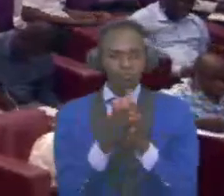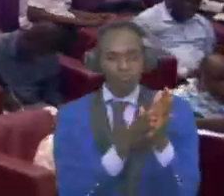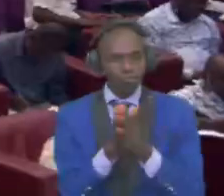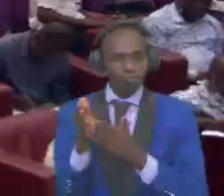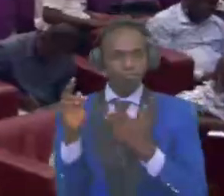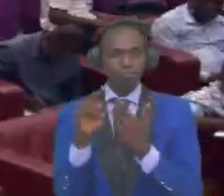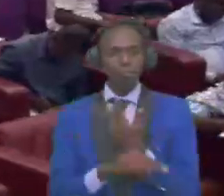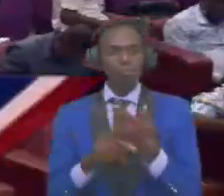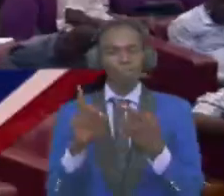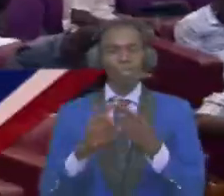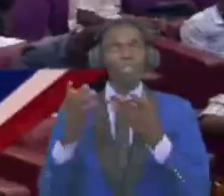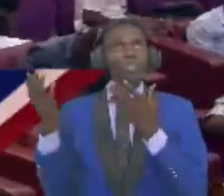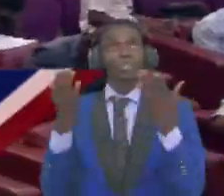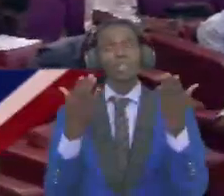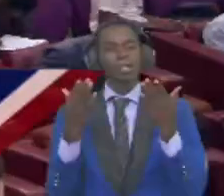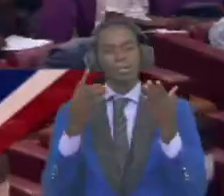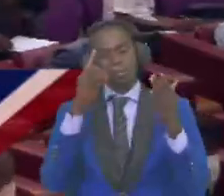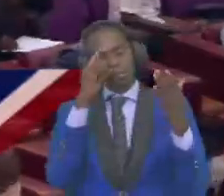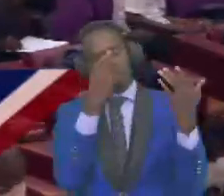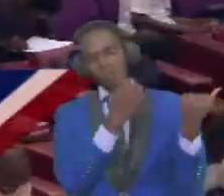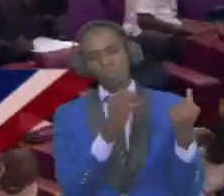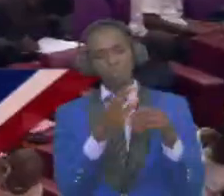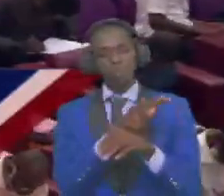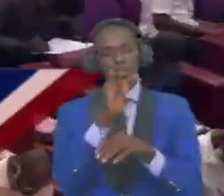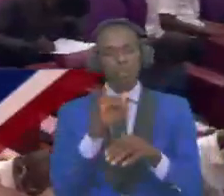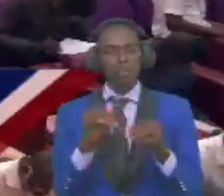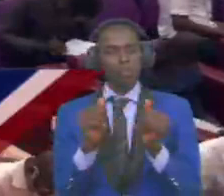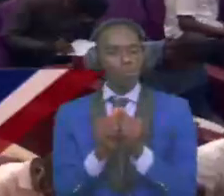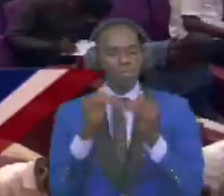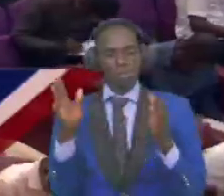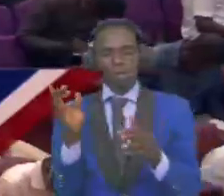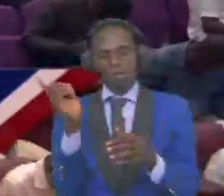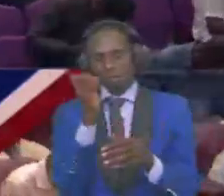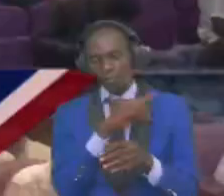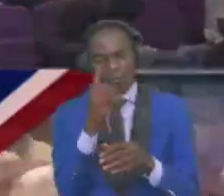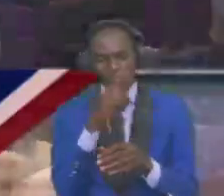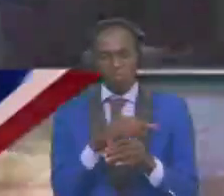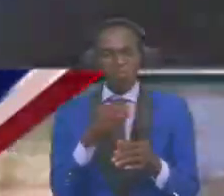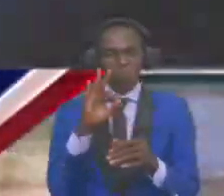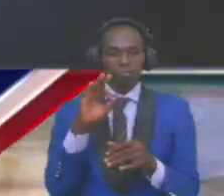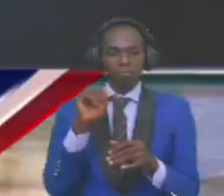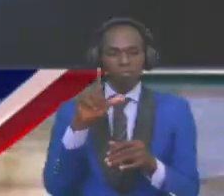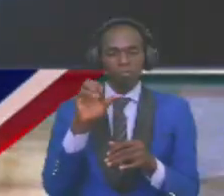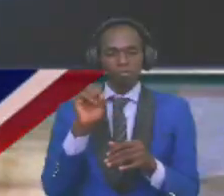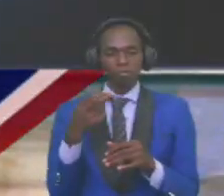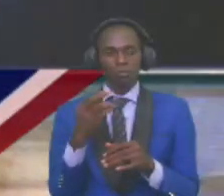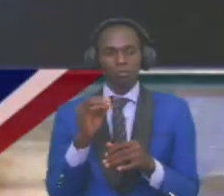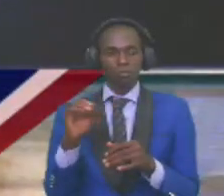de servir a fidèlement sans fausse honte et nous nous